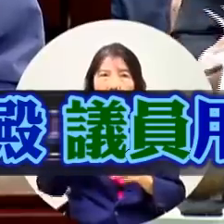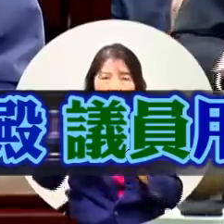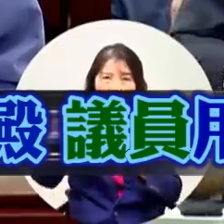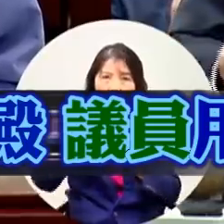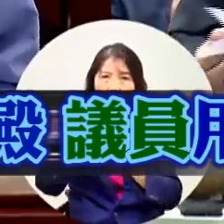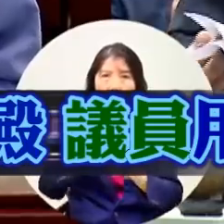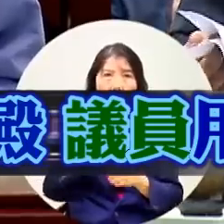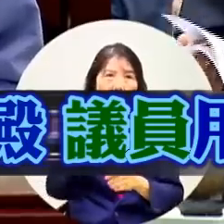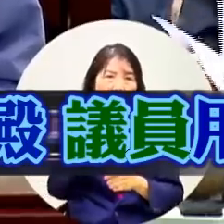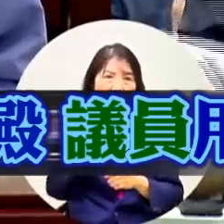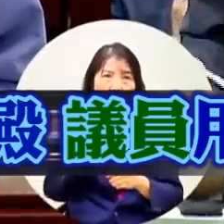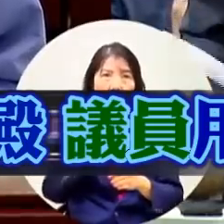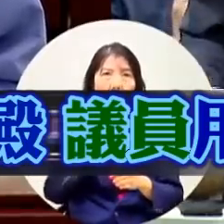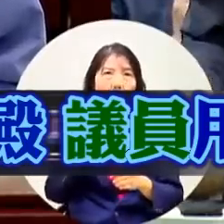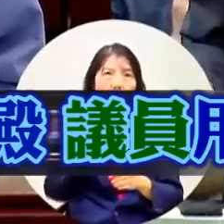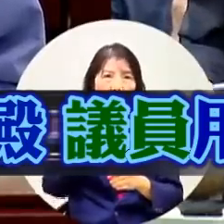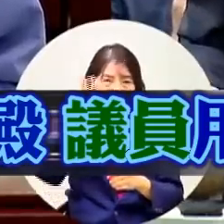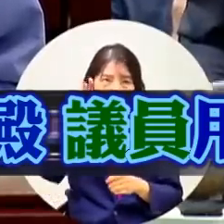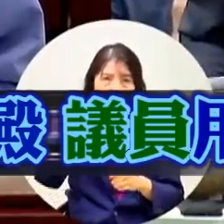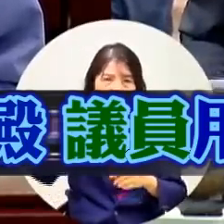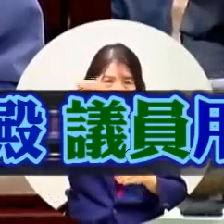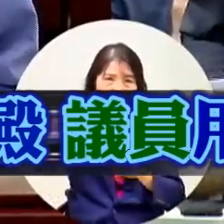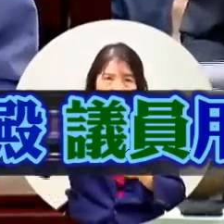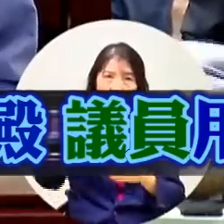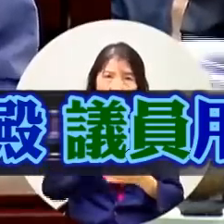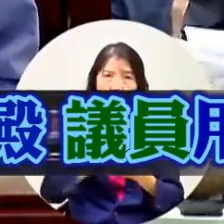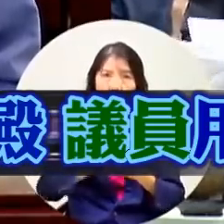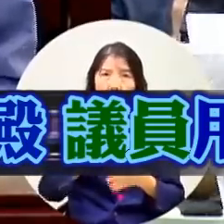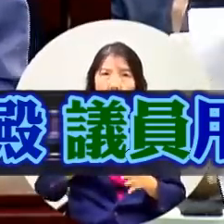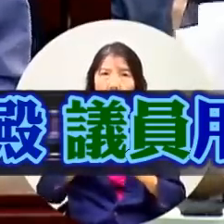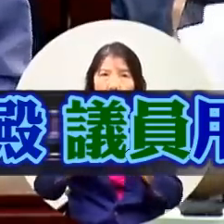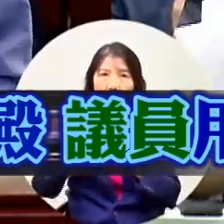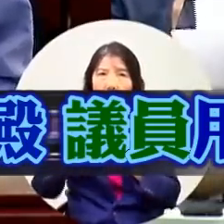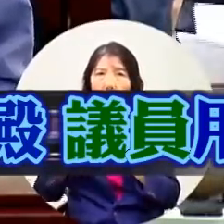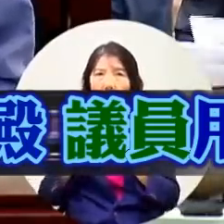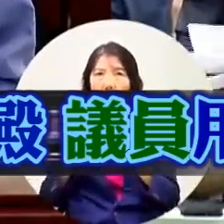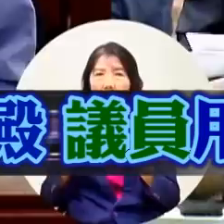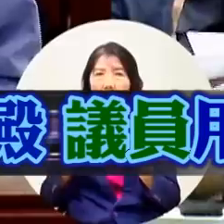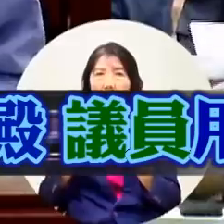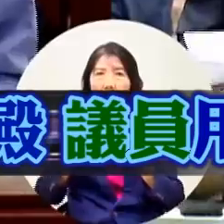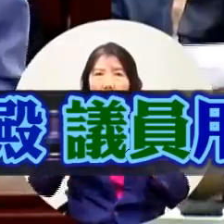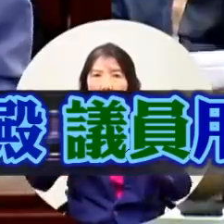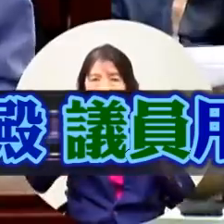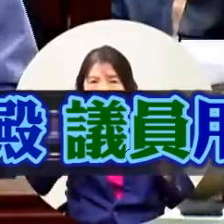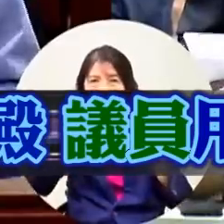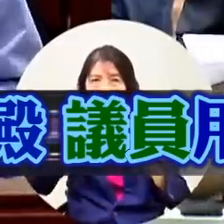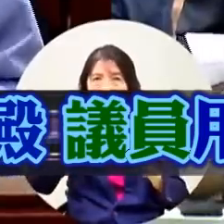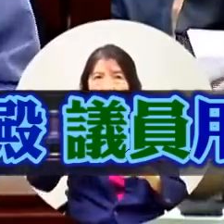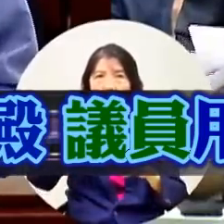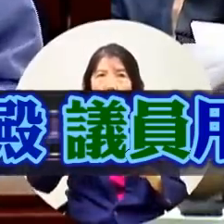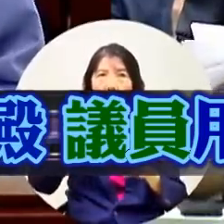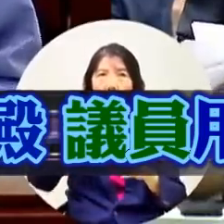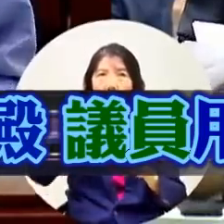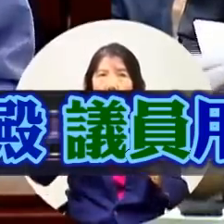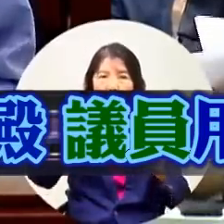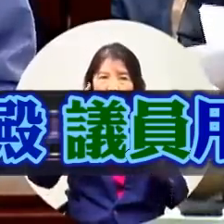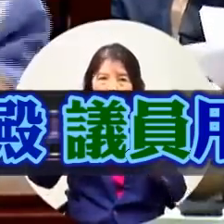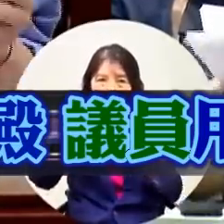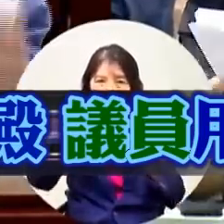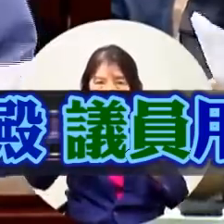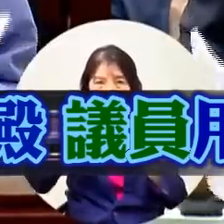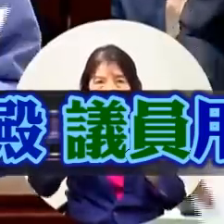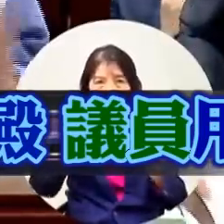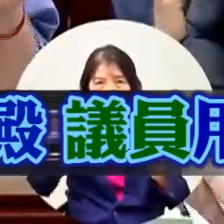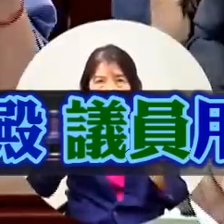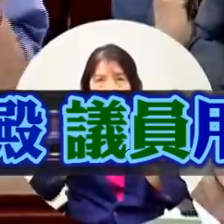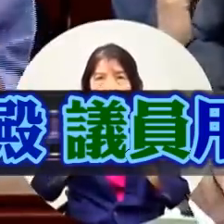则一律严处。第二，民众没有大案跟小案，杀人是大案，遗失财物小案，没有，